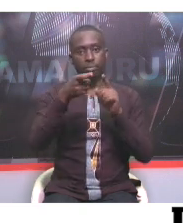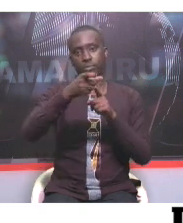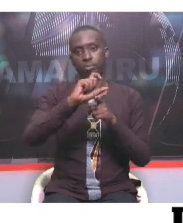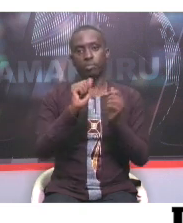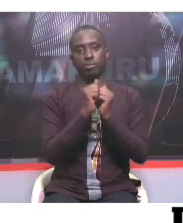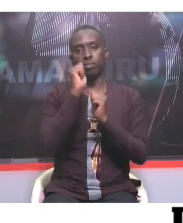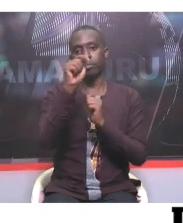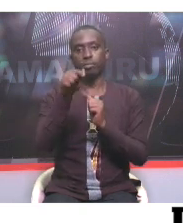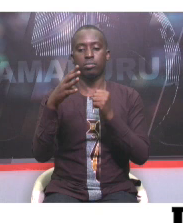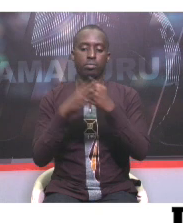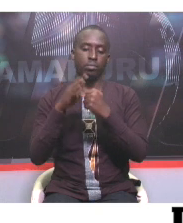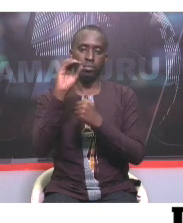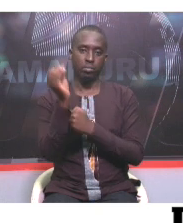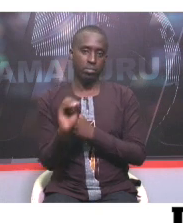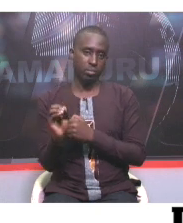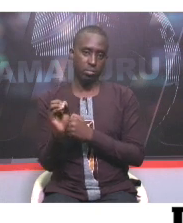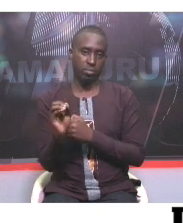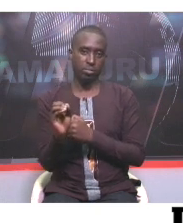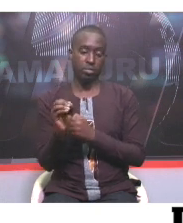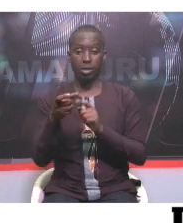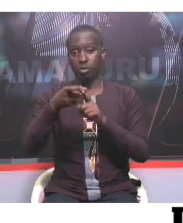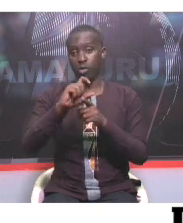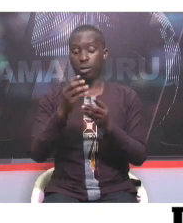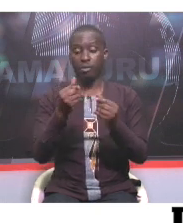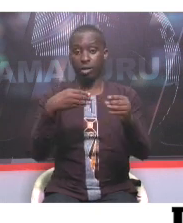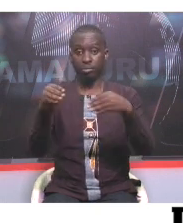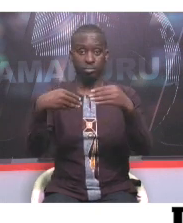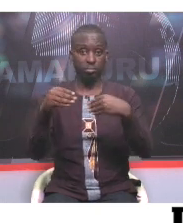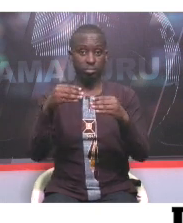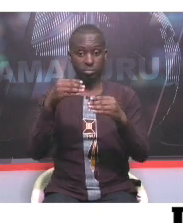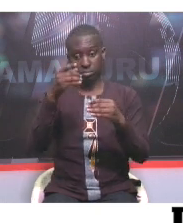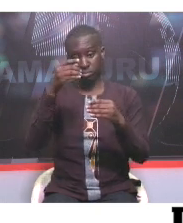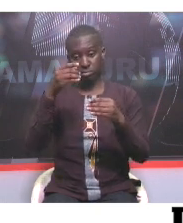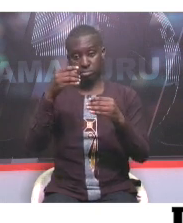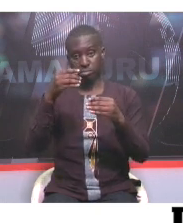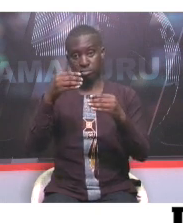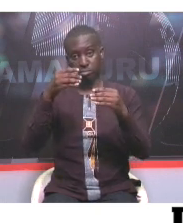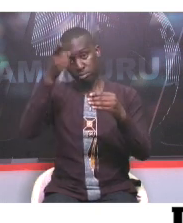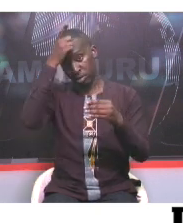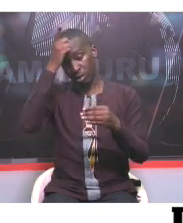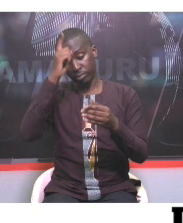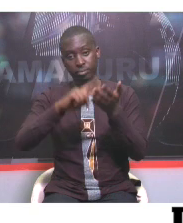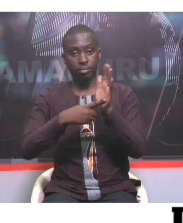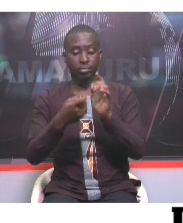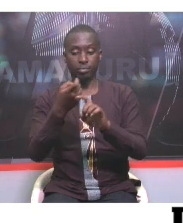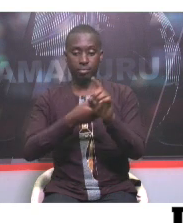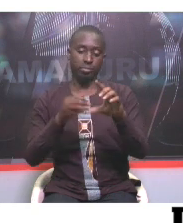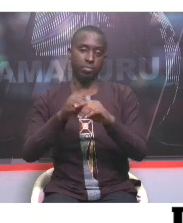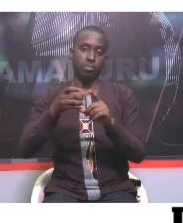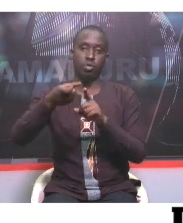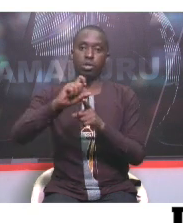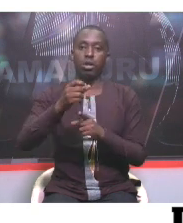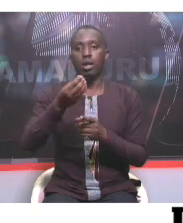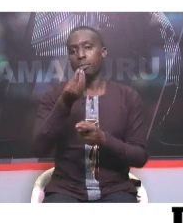kuri 15.9%. Iri tumbagira ry'ibiciro byo ku masoko yo mu byaro bagaragaza ko rikomoka ku izamuka ry'ibiciro